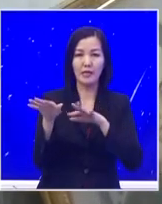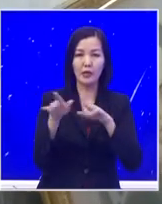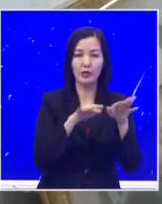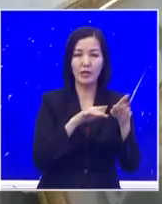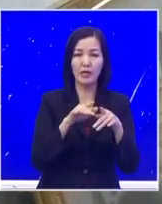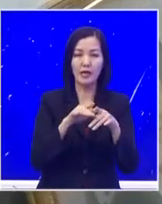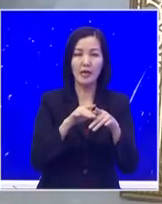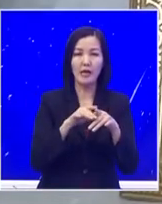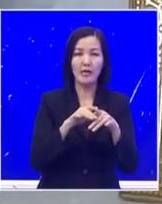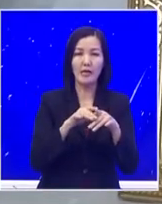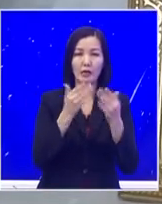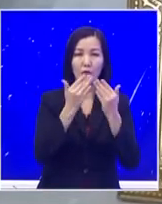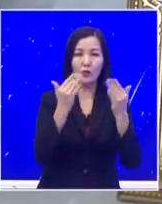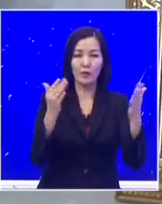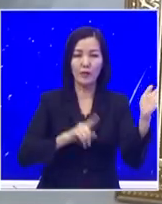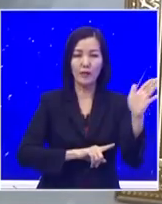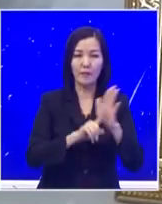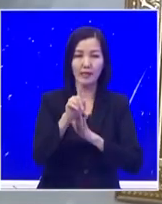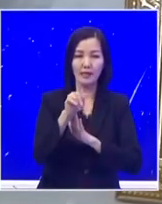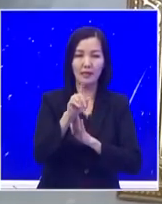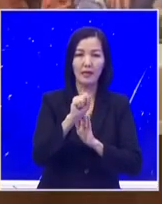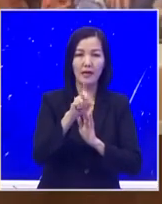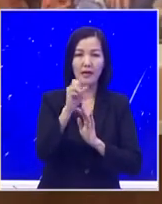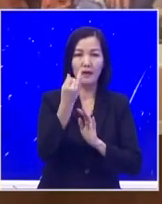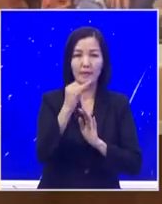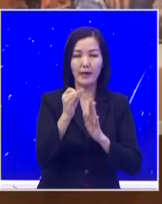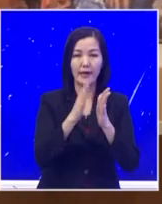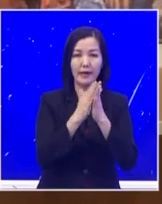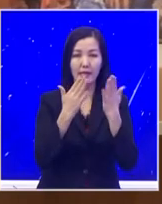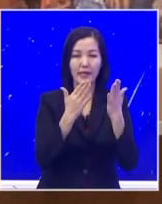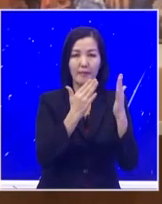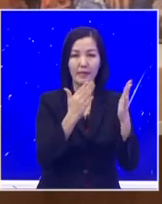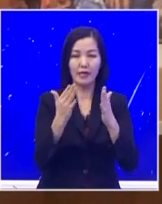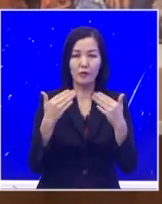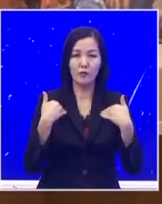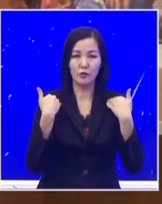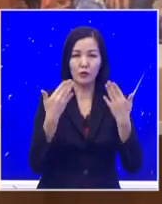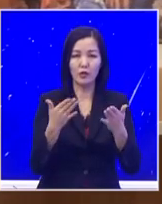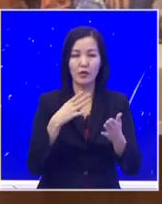ең әуелі әдеби көрмеден басталды. Мұнда Абай туындыларының алтын қоры ұсынылған.